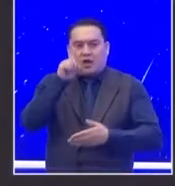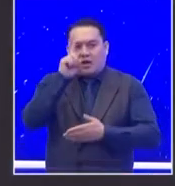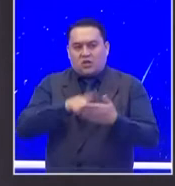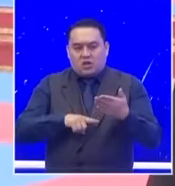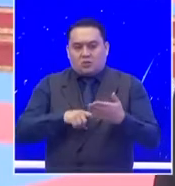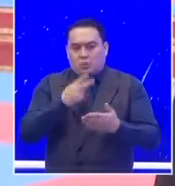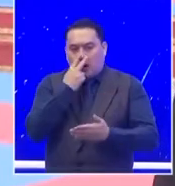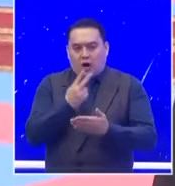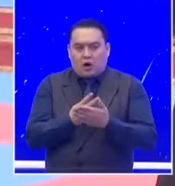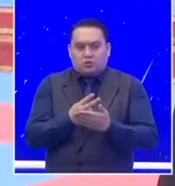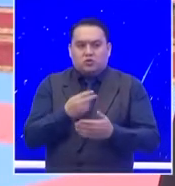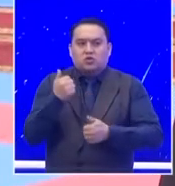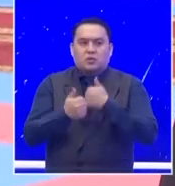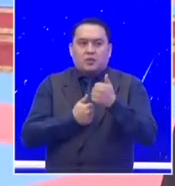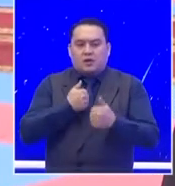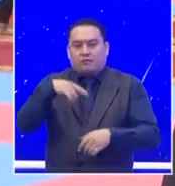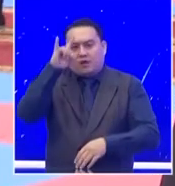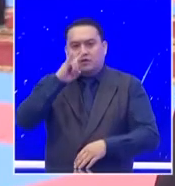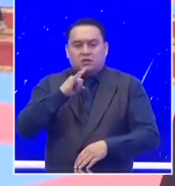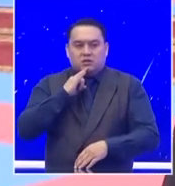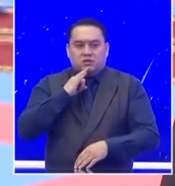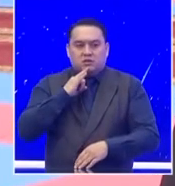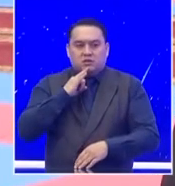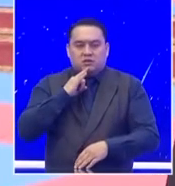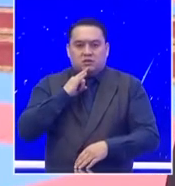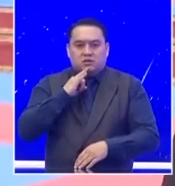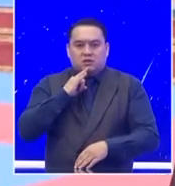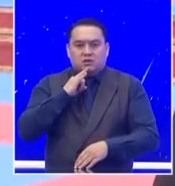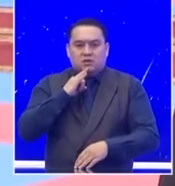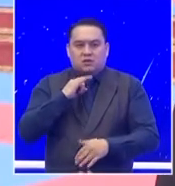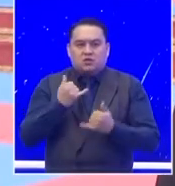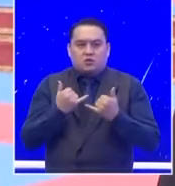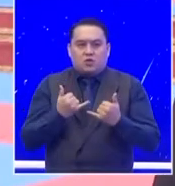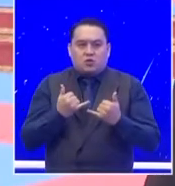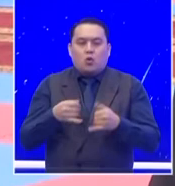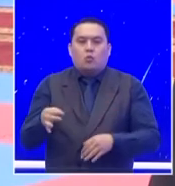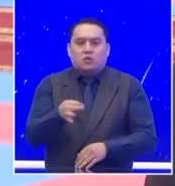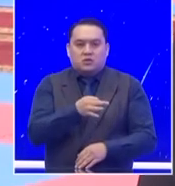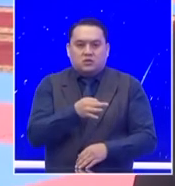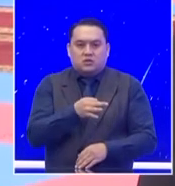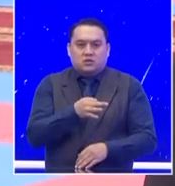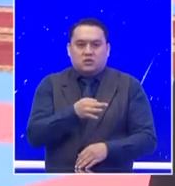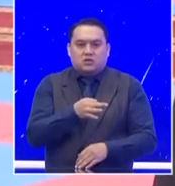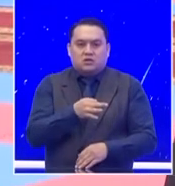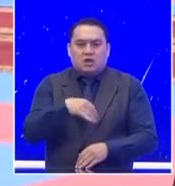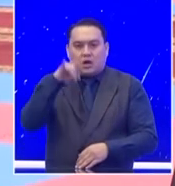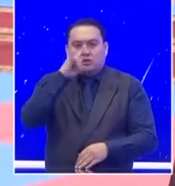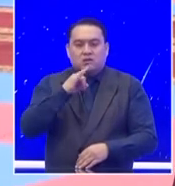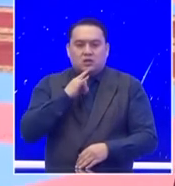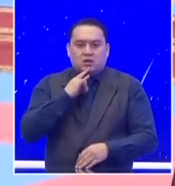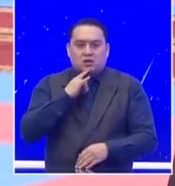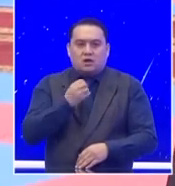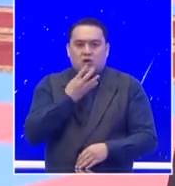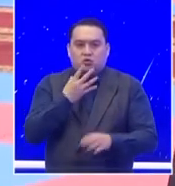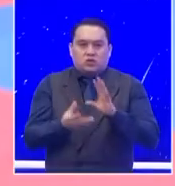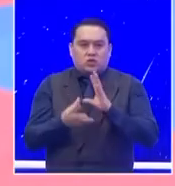ребята покажут на чемпионате Казахстана, ну, в данный момент на чемпионате области и на чемпионате Казахстана